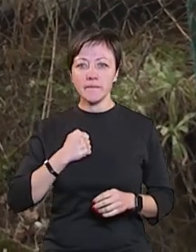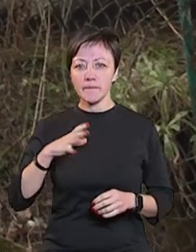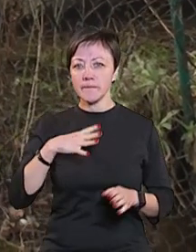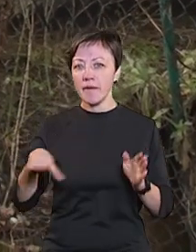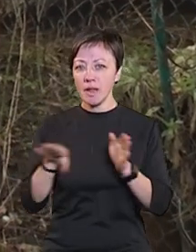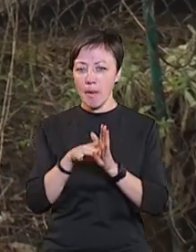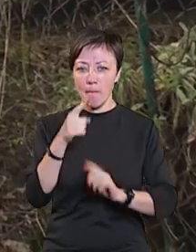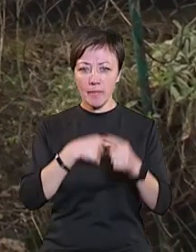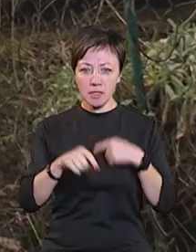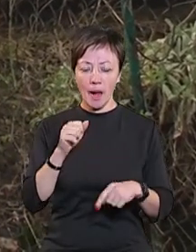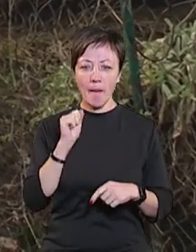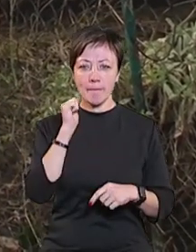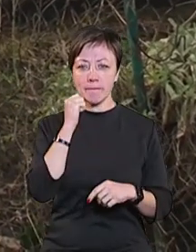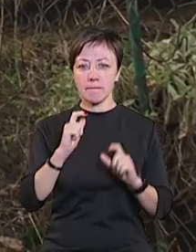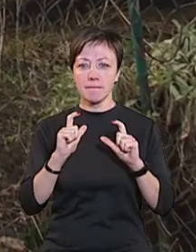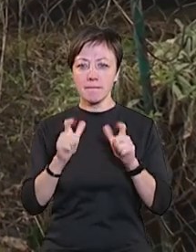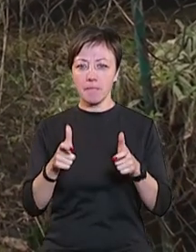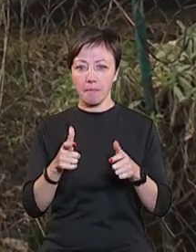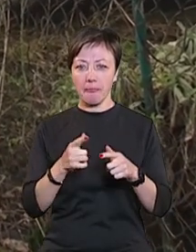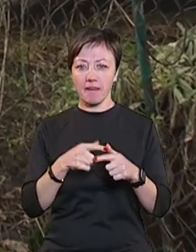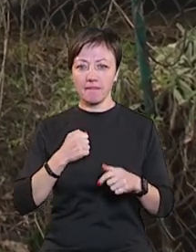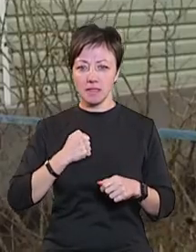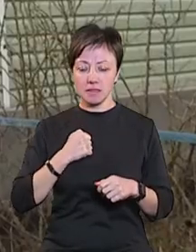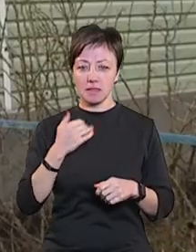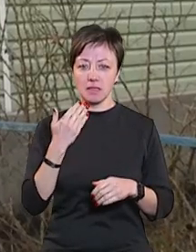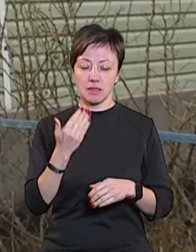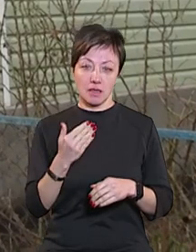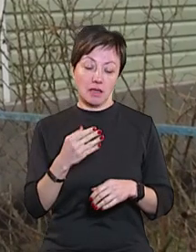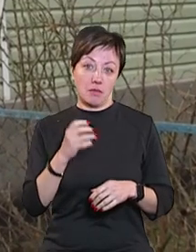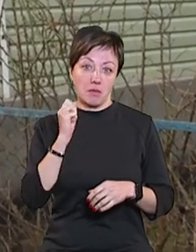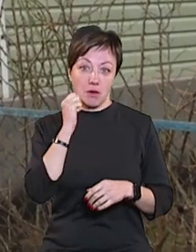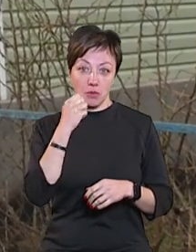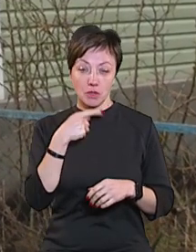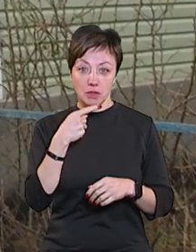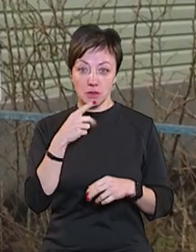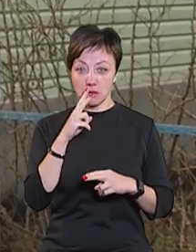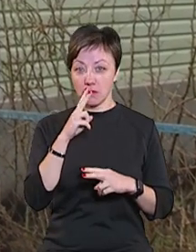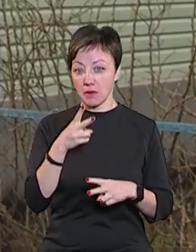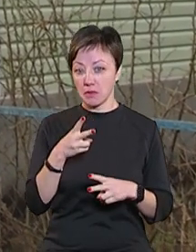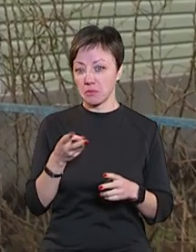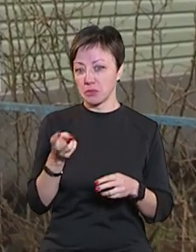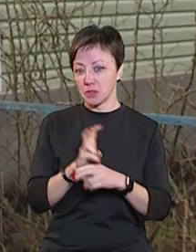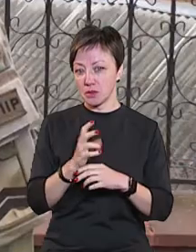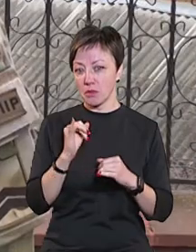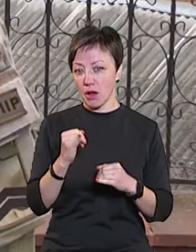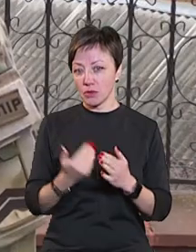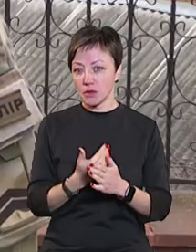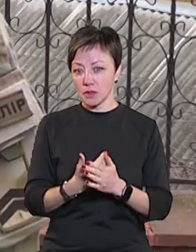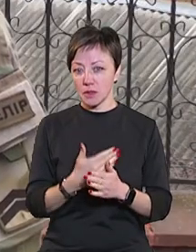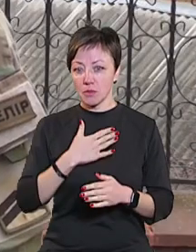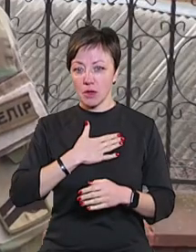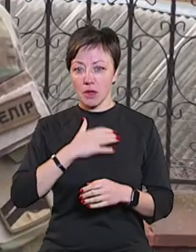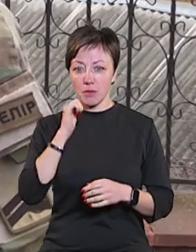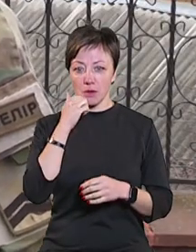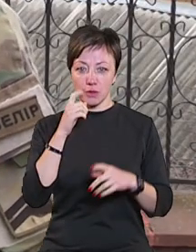його бабусі, каже, принесли повістку до війська на його ім'я. Літня жінка, онук якої 2 роки на війні, вирішила. Прийшли з лихою звісткою. Моя бабуся